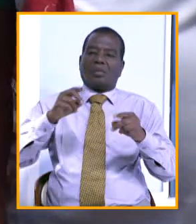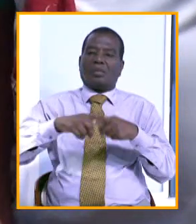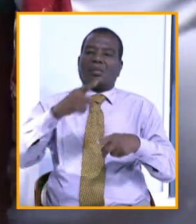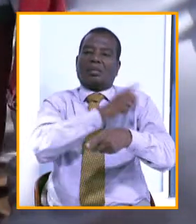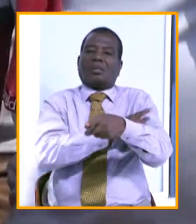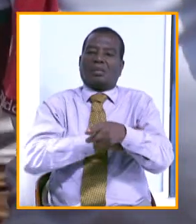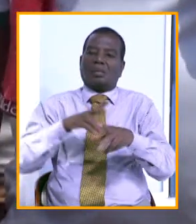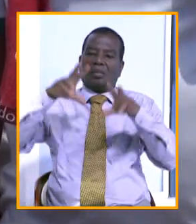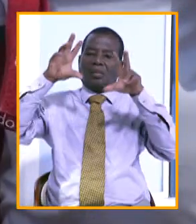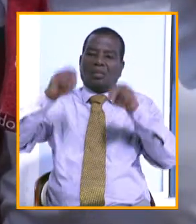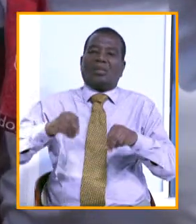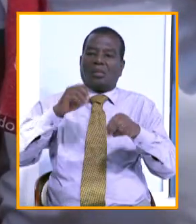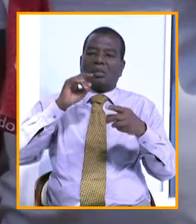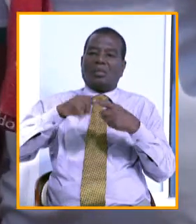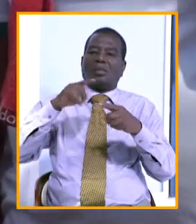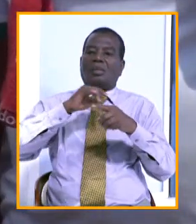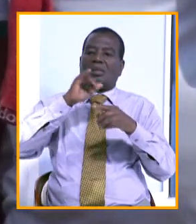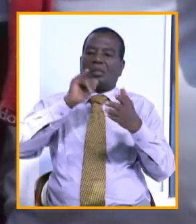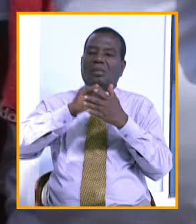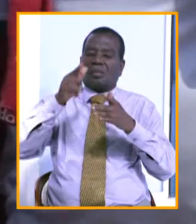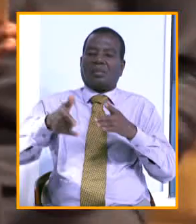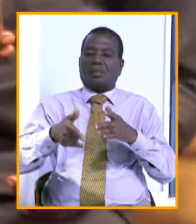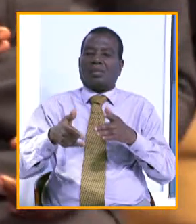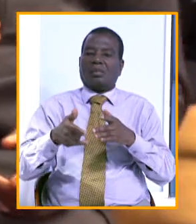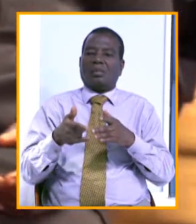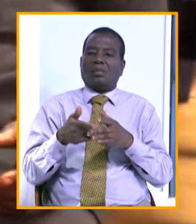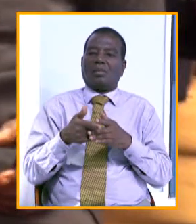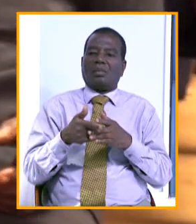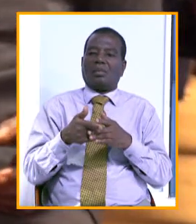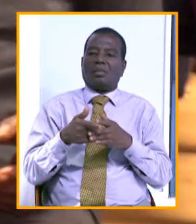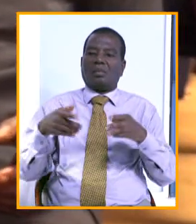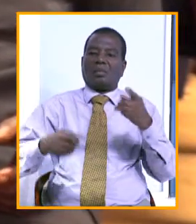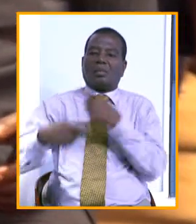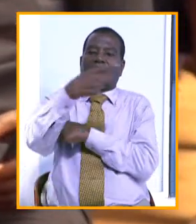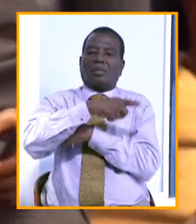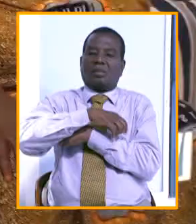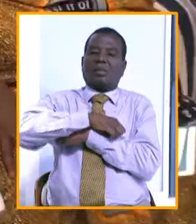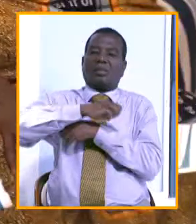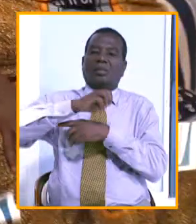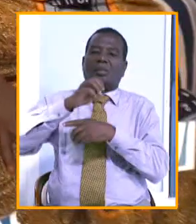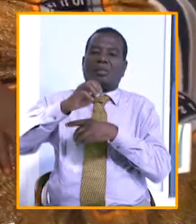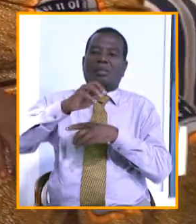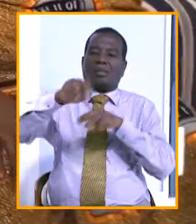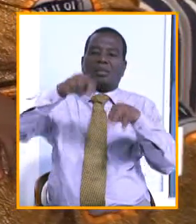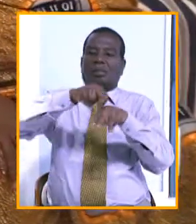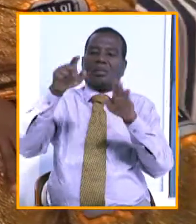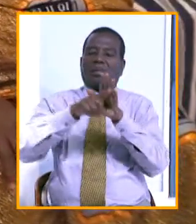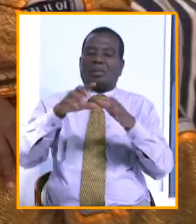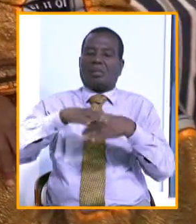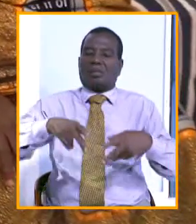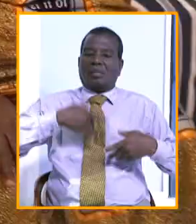à ce fléau destructeur de la jeunesse qu'est la drogue. La journée nationale de sensibilisation contre la